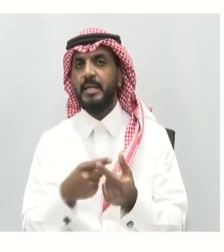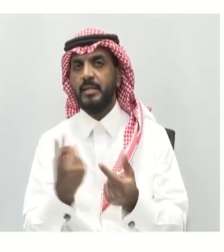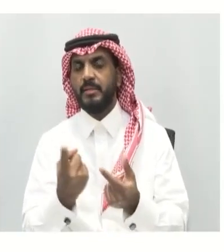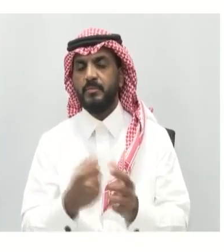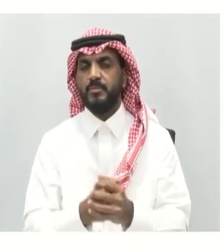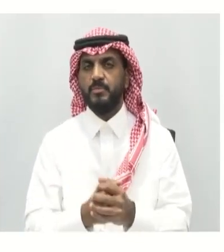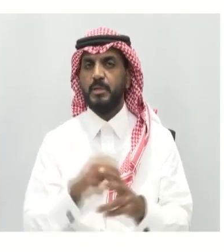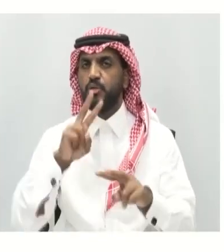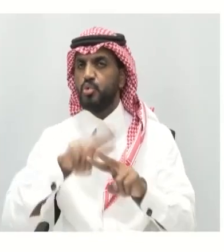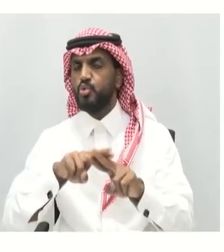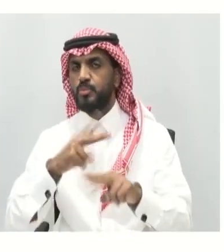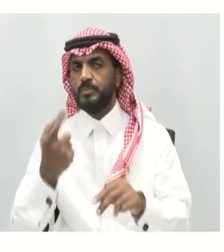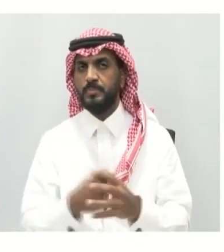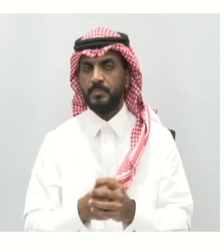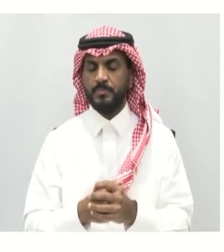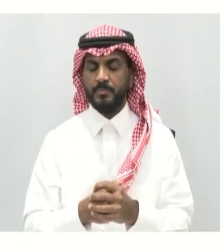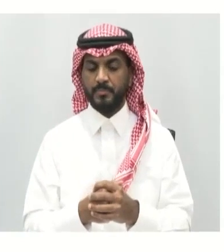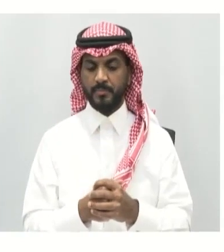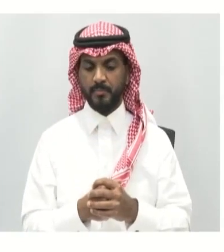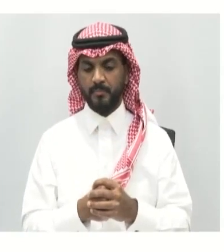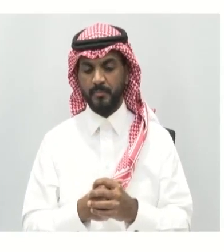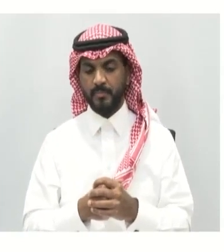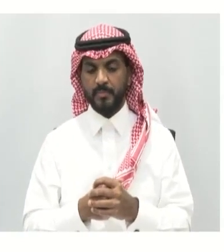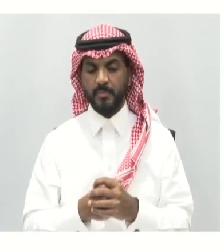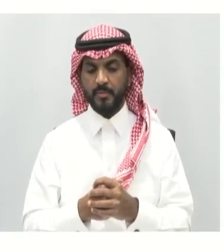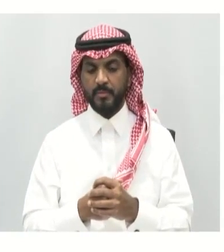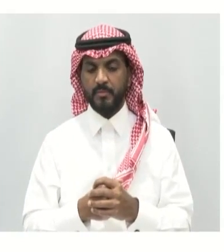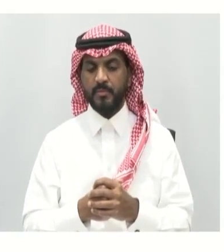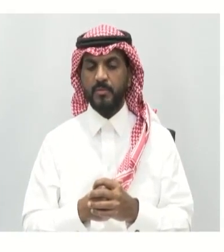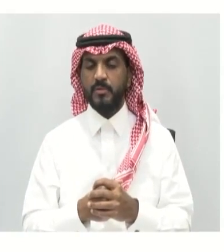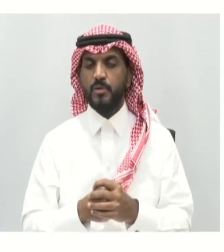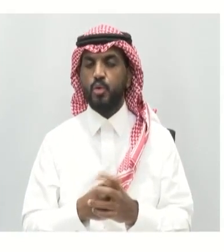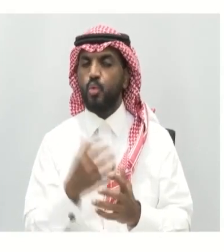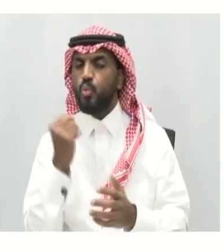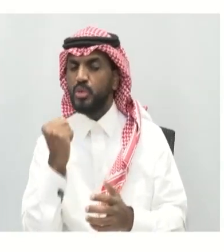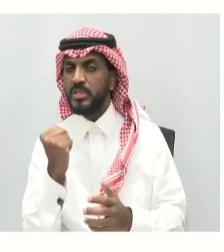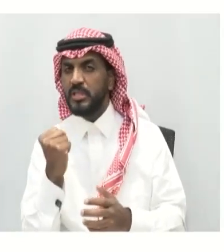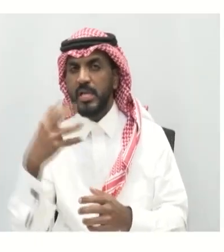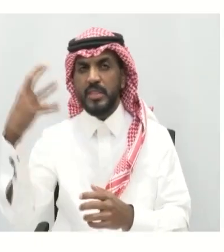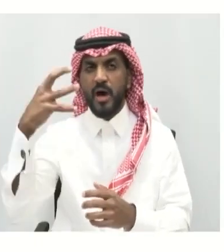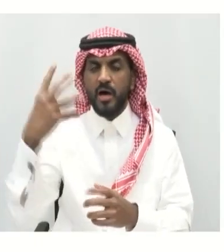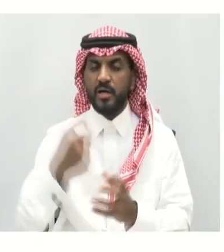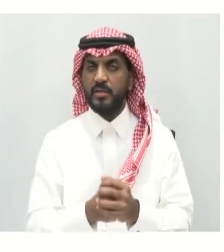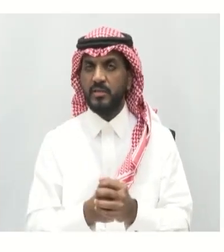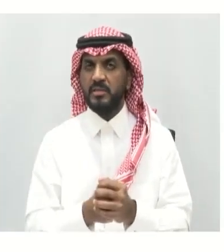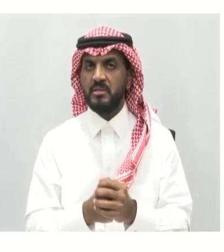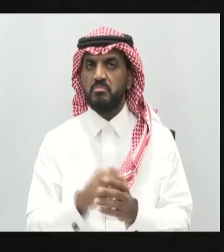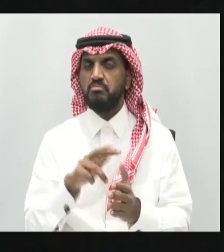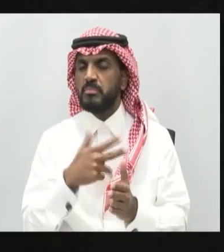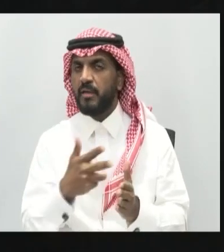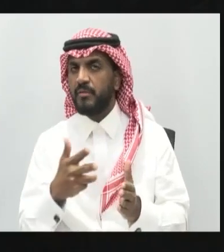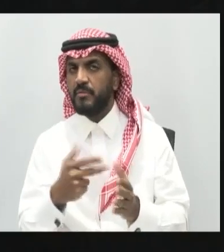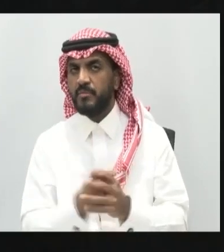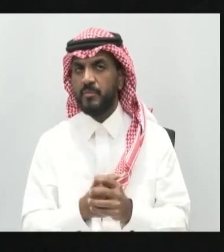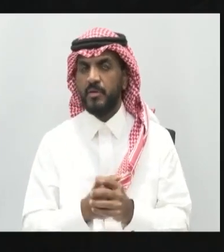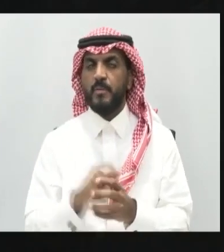بين النجوم احسنتم تختلف في شده الاضاءه في اول صوره اخذناها شفنا بعض